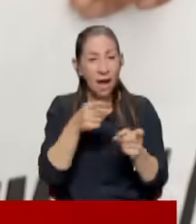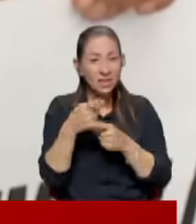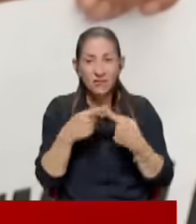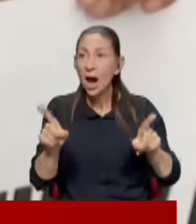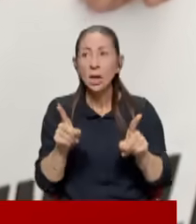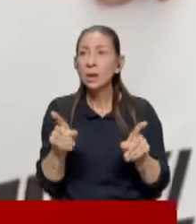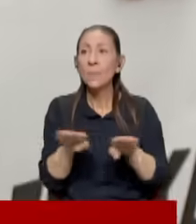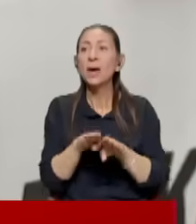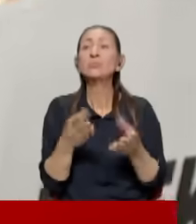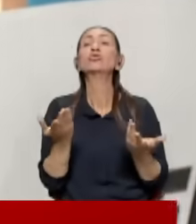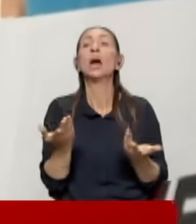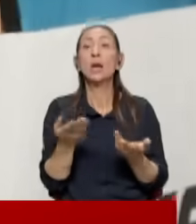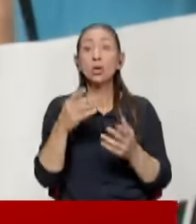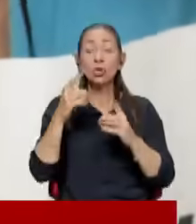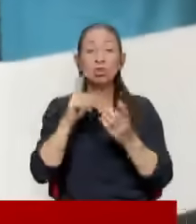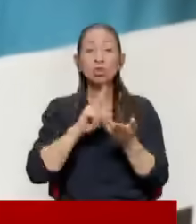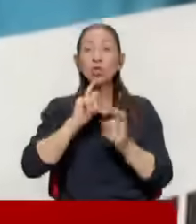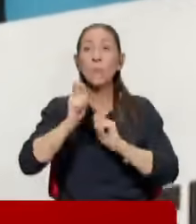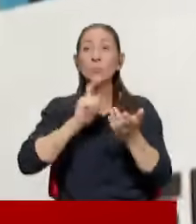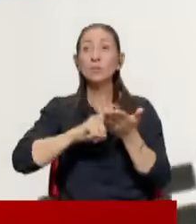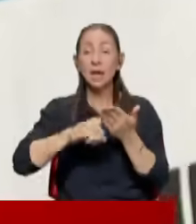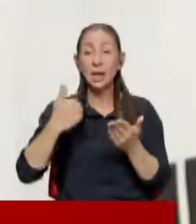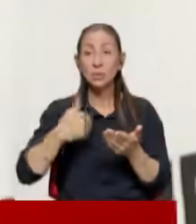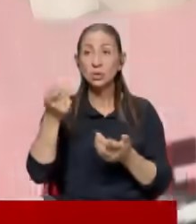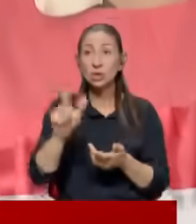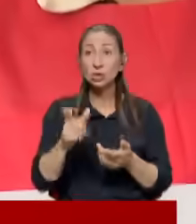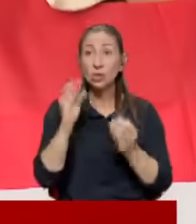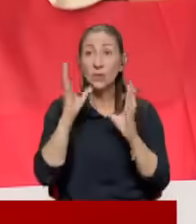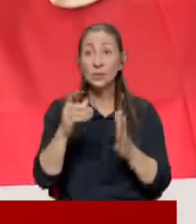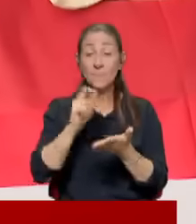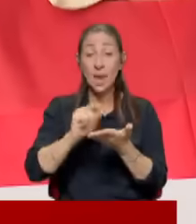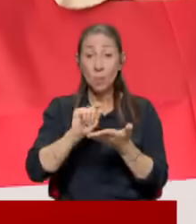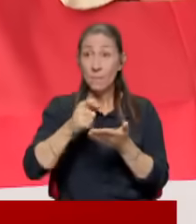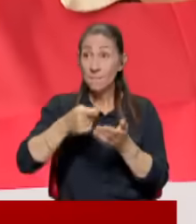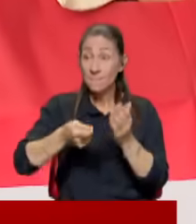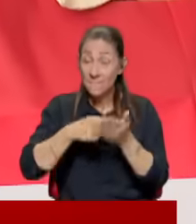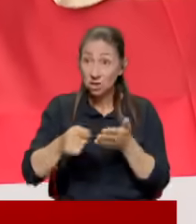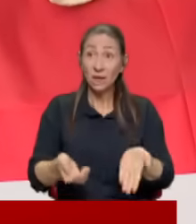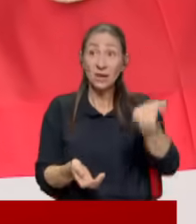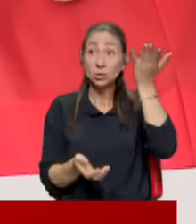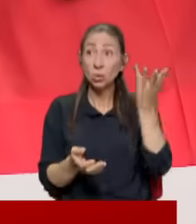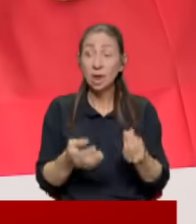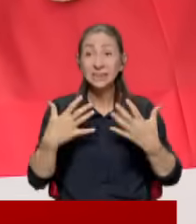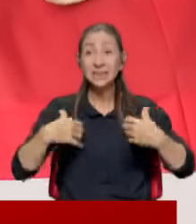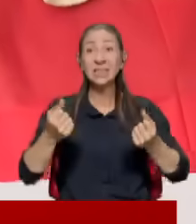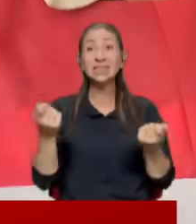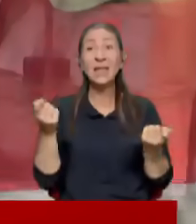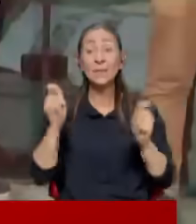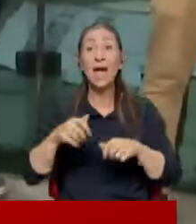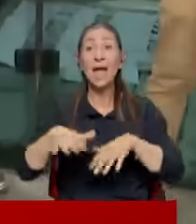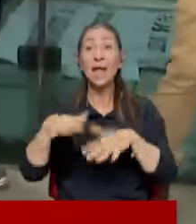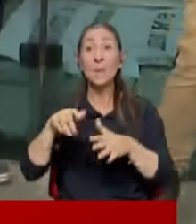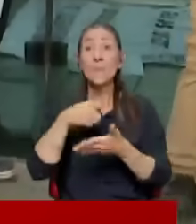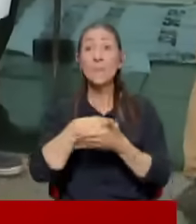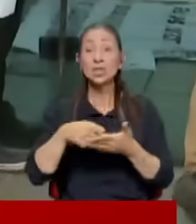açmaya yetmeyecek. Toplu sözleşmeyle kamu işçisinin maaşı çoğu memurun maaşından yüksek olacak. Sağlıkçılar yaptıkları